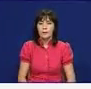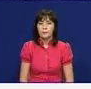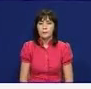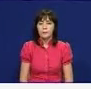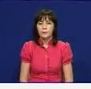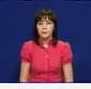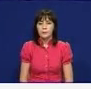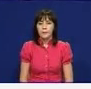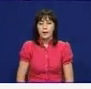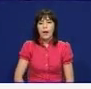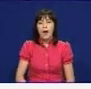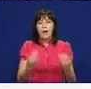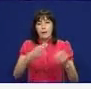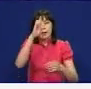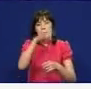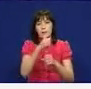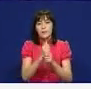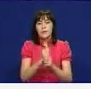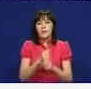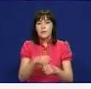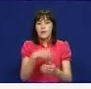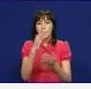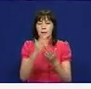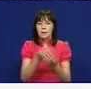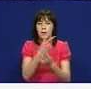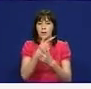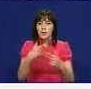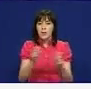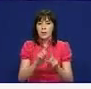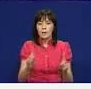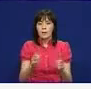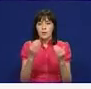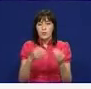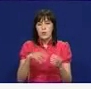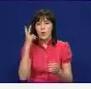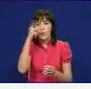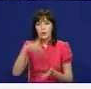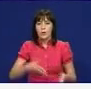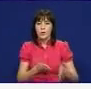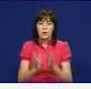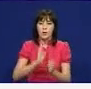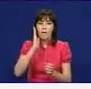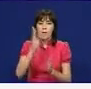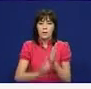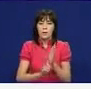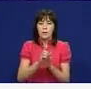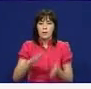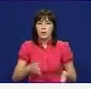Ел президентіміздің жариялаған институционалдық реформасын, одан кейін нұрлы жол болашаққа бастар жол